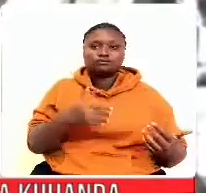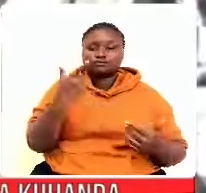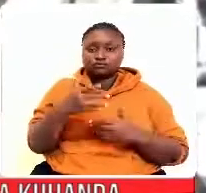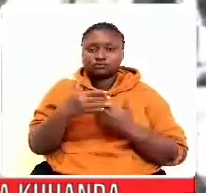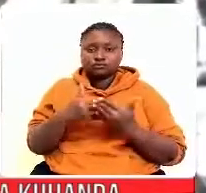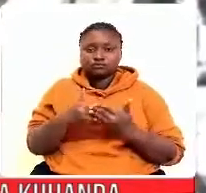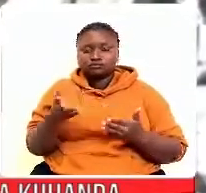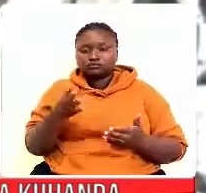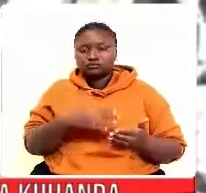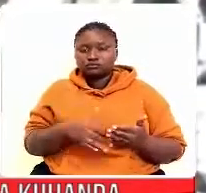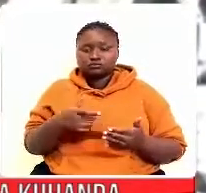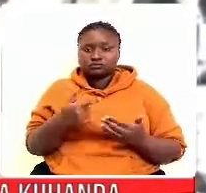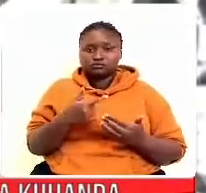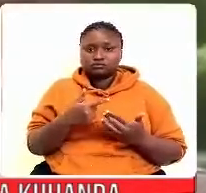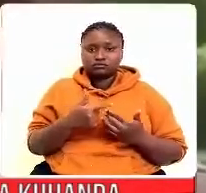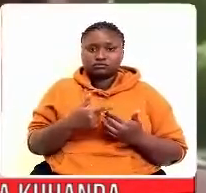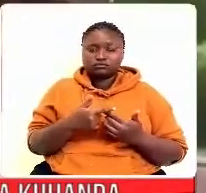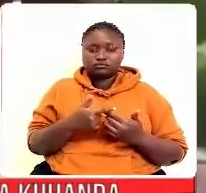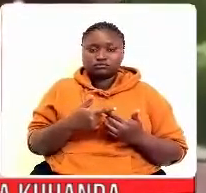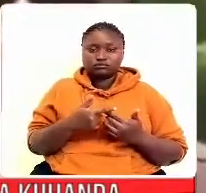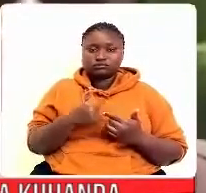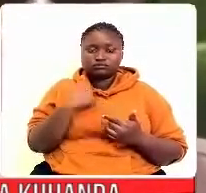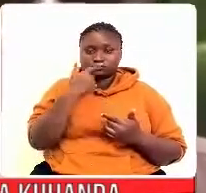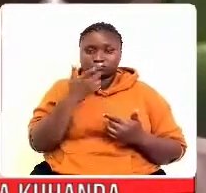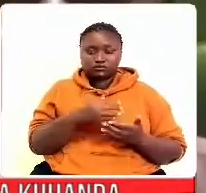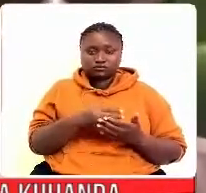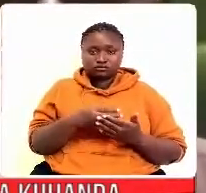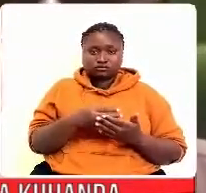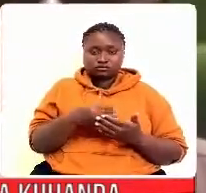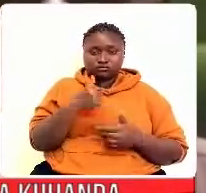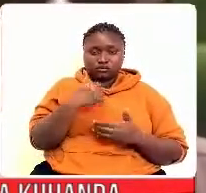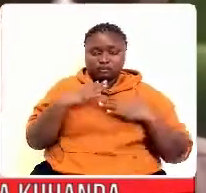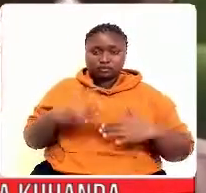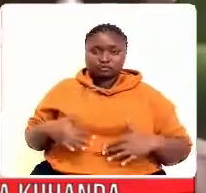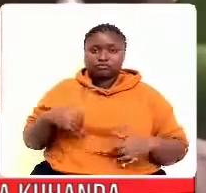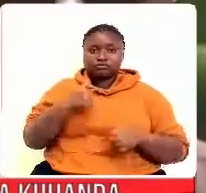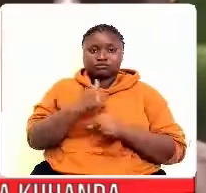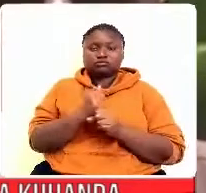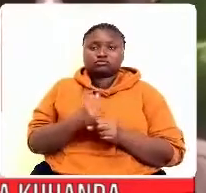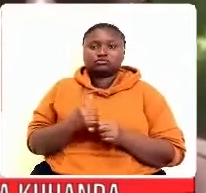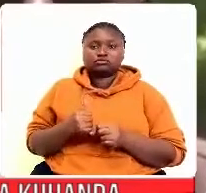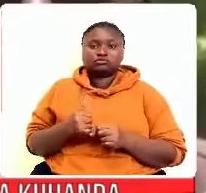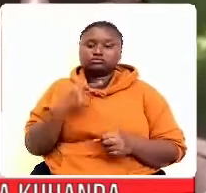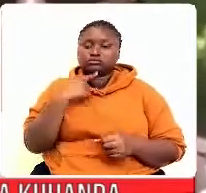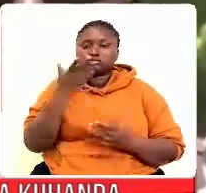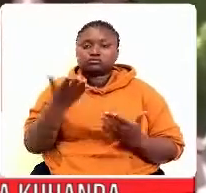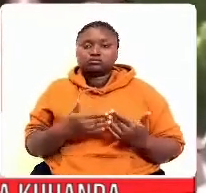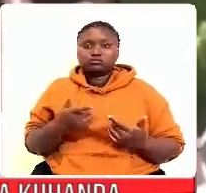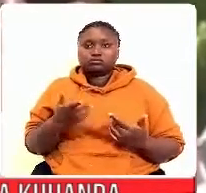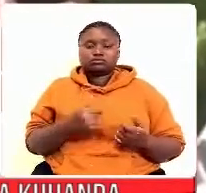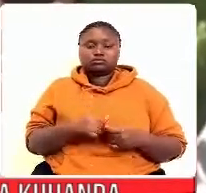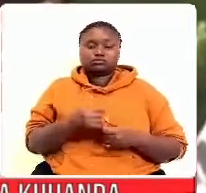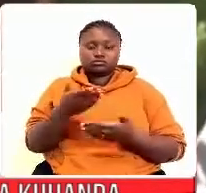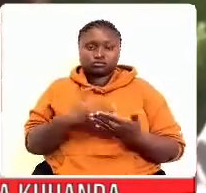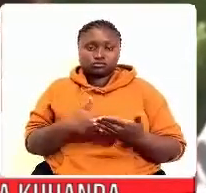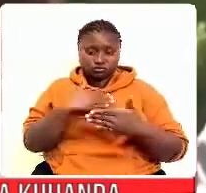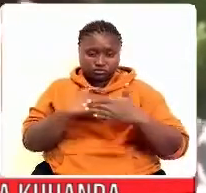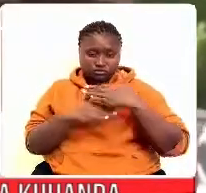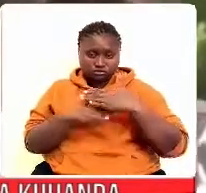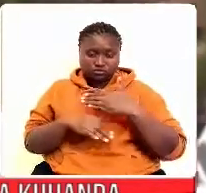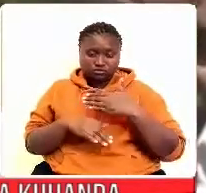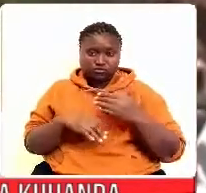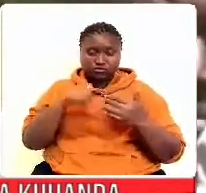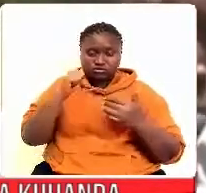yake ya fertilizer iko juu sana. Yote ambaye anafanya eka 1000, msiporudisha bei chini. Wakati